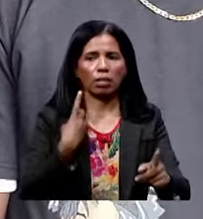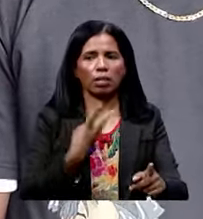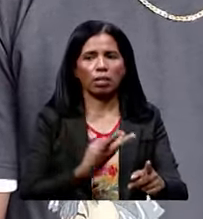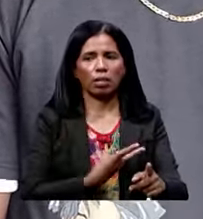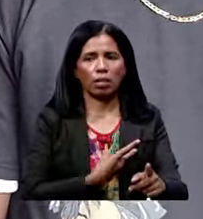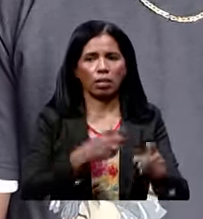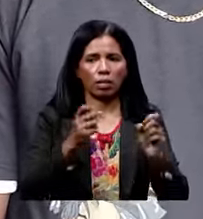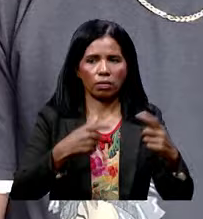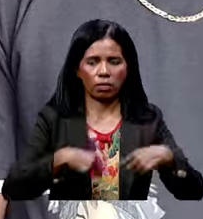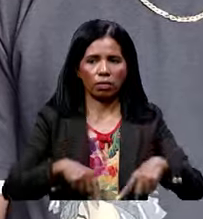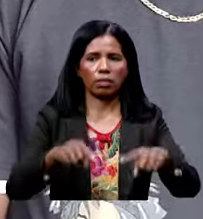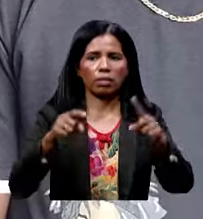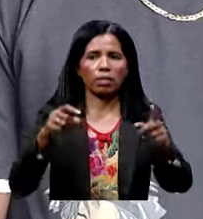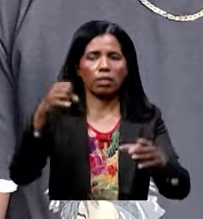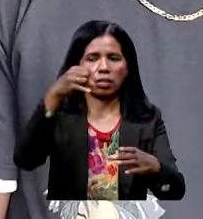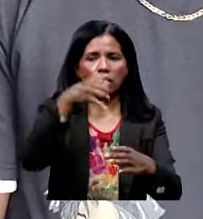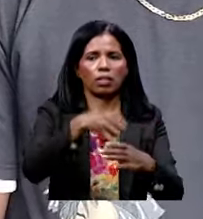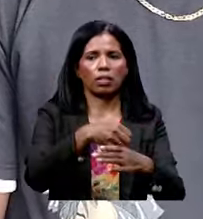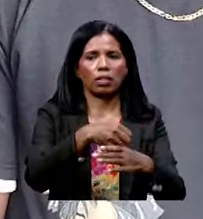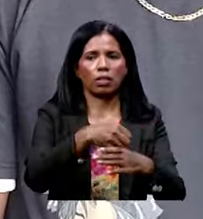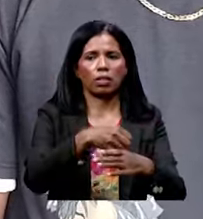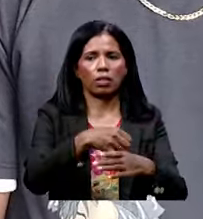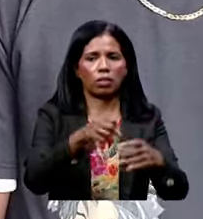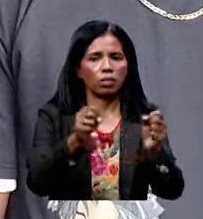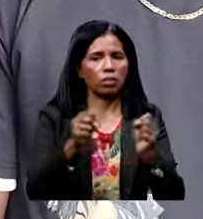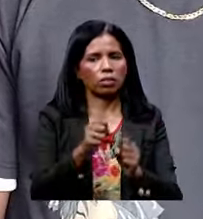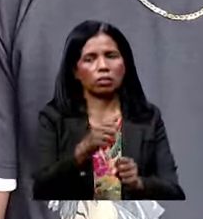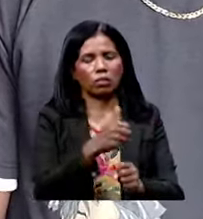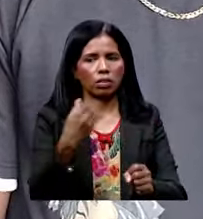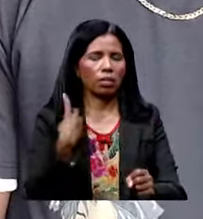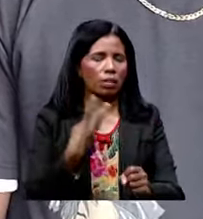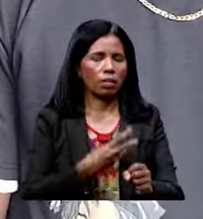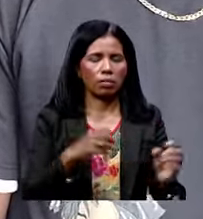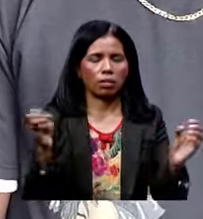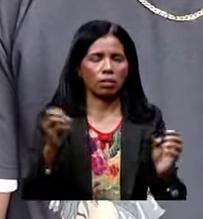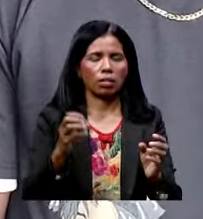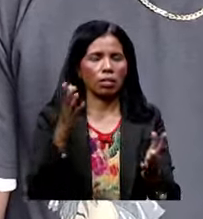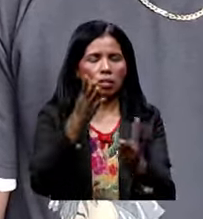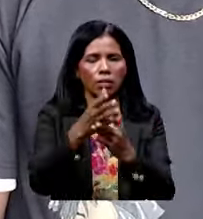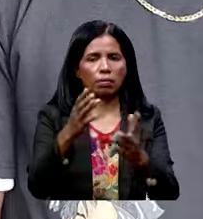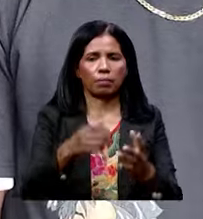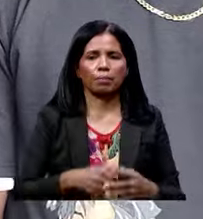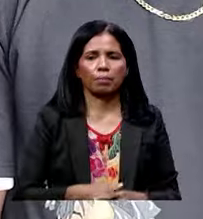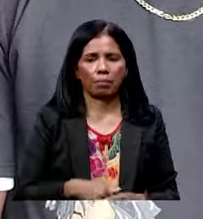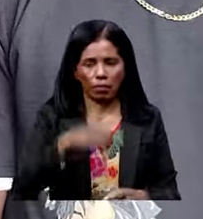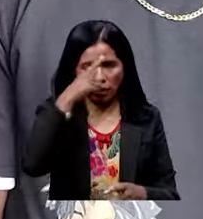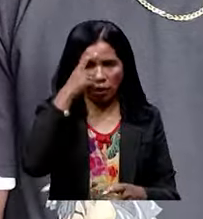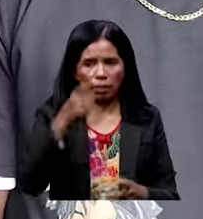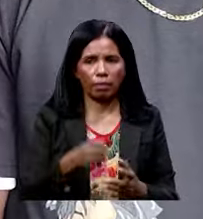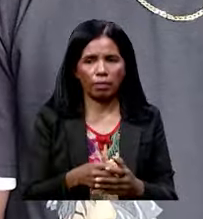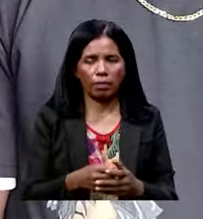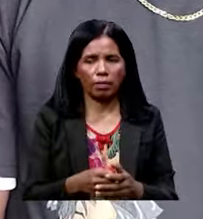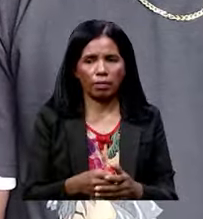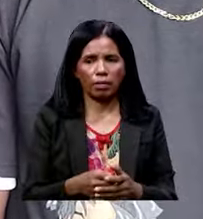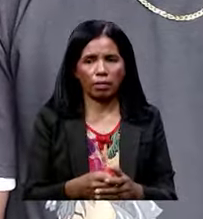ami bele filafali ba inclui iha subselo ami damne electoral ba ya subselo tamba ne